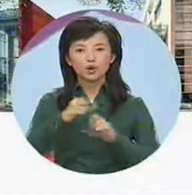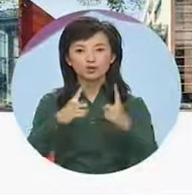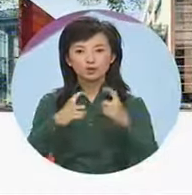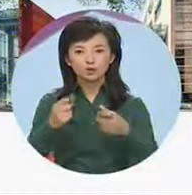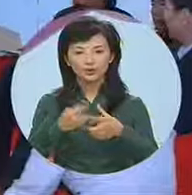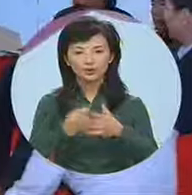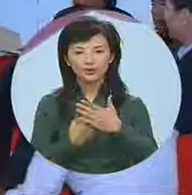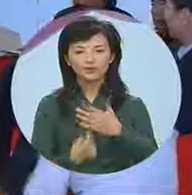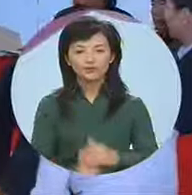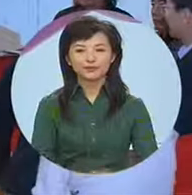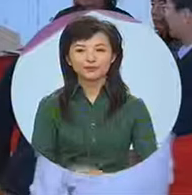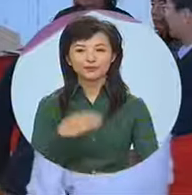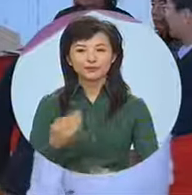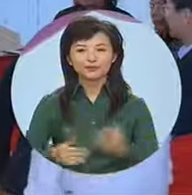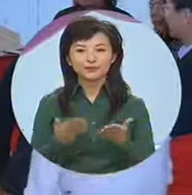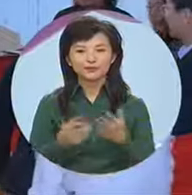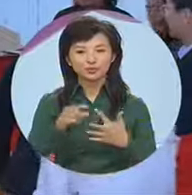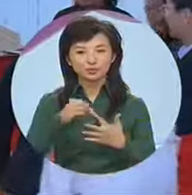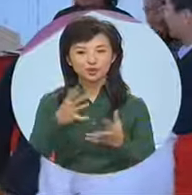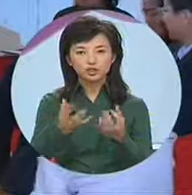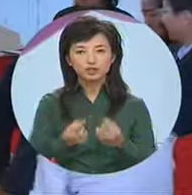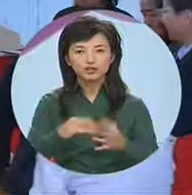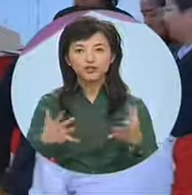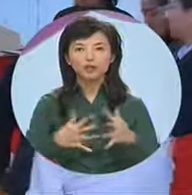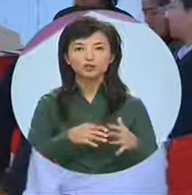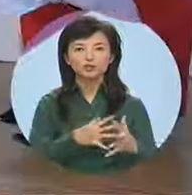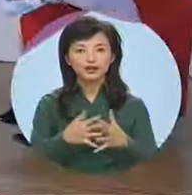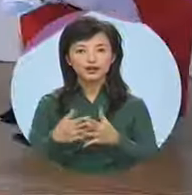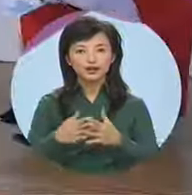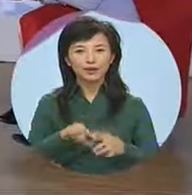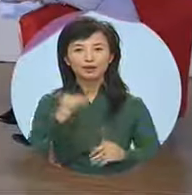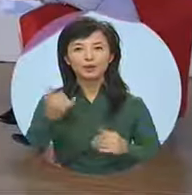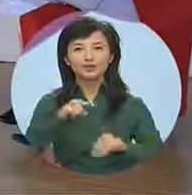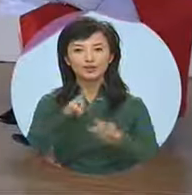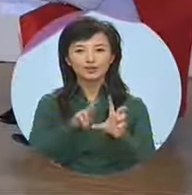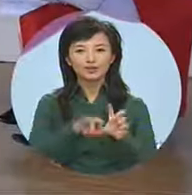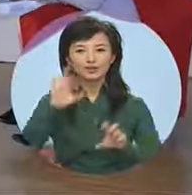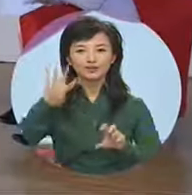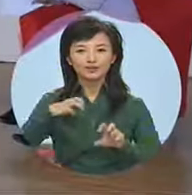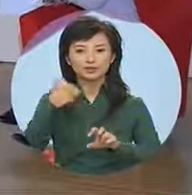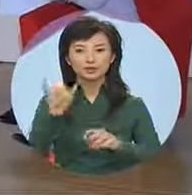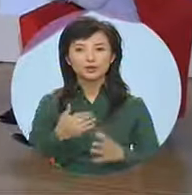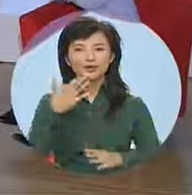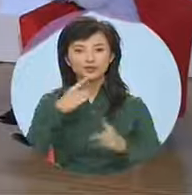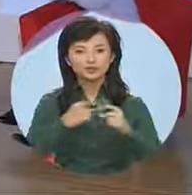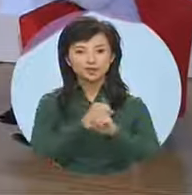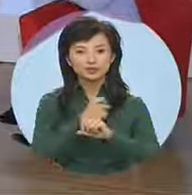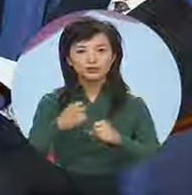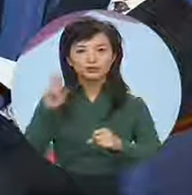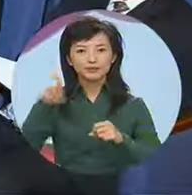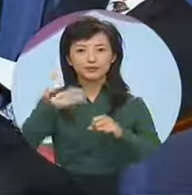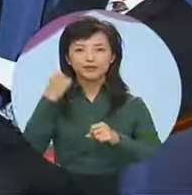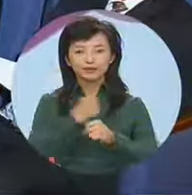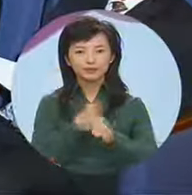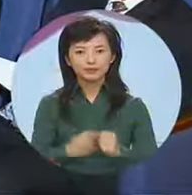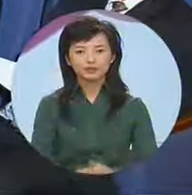空间里据悉本次评选共收到来自大陆 香港 美国等国家和地区46位华人青年建筑师的106项作